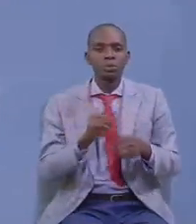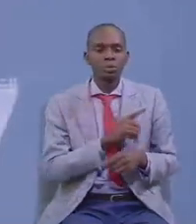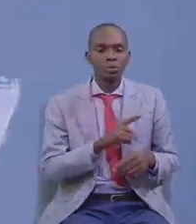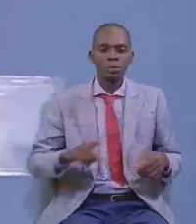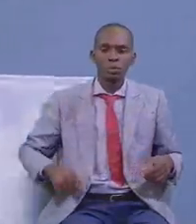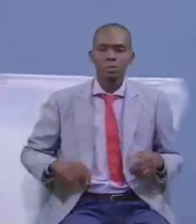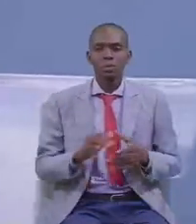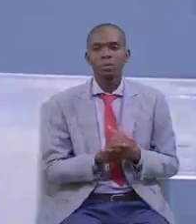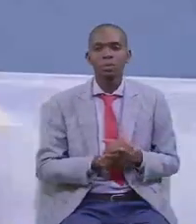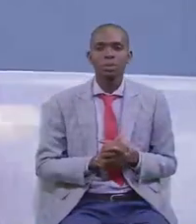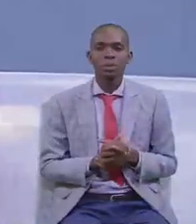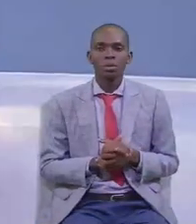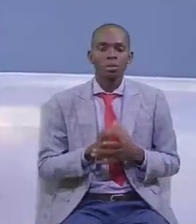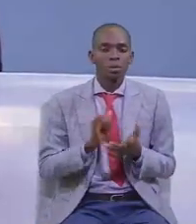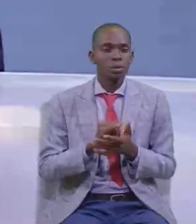C'est ce que Daniel a fait.